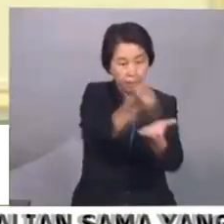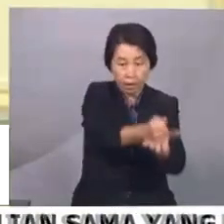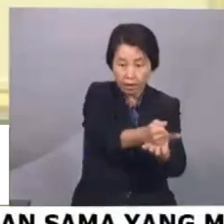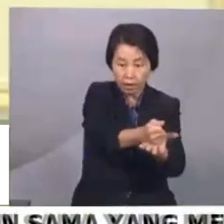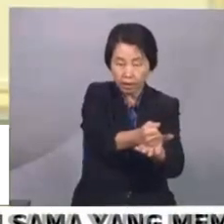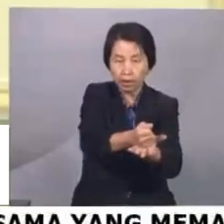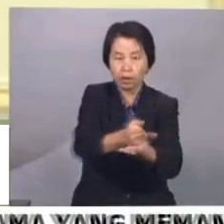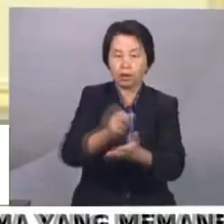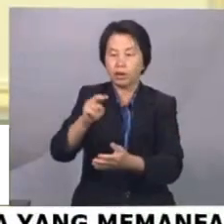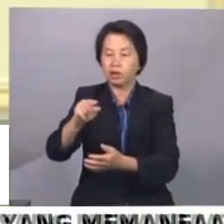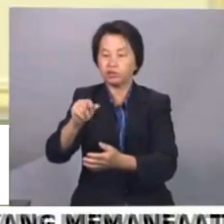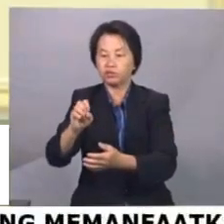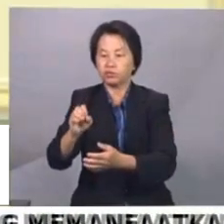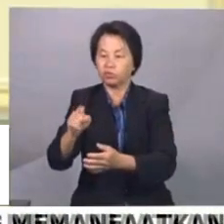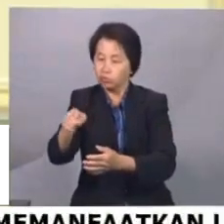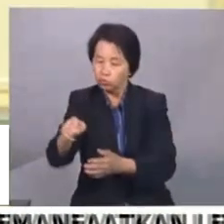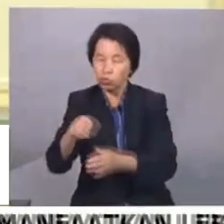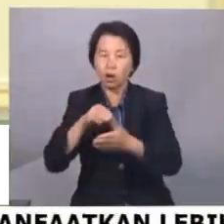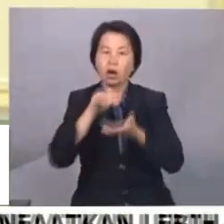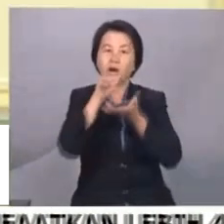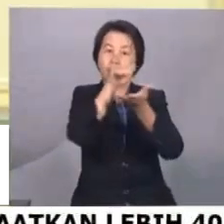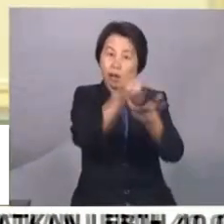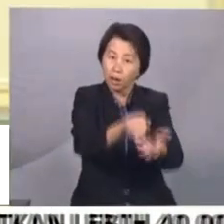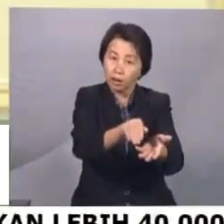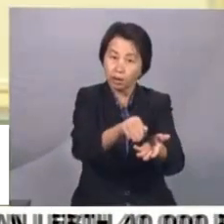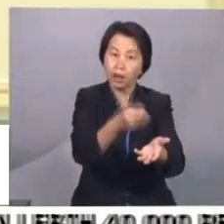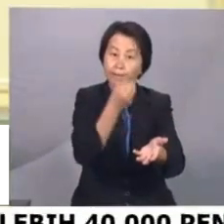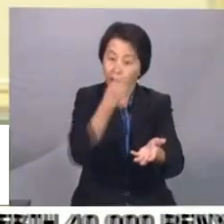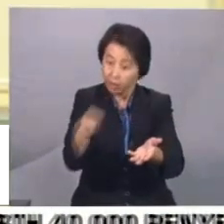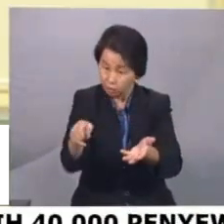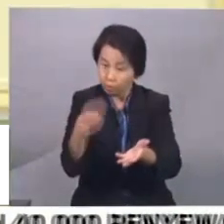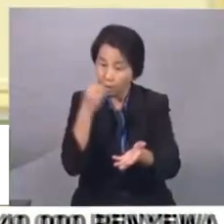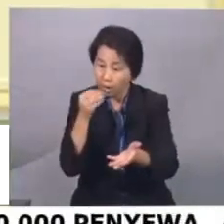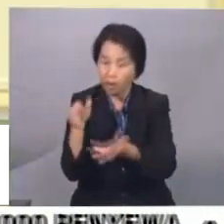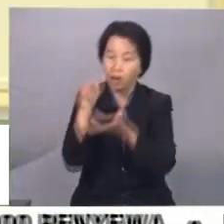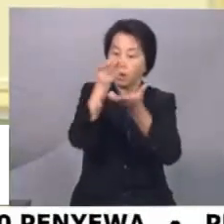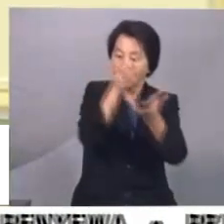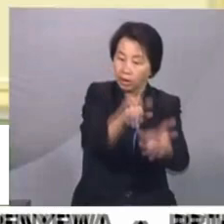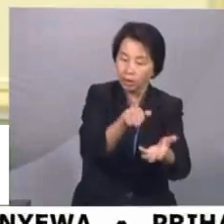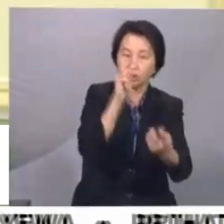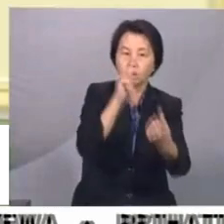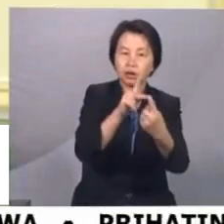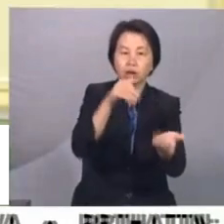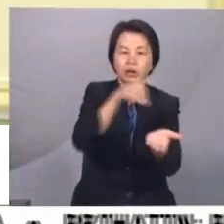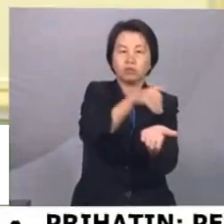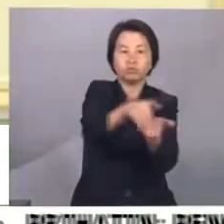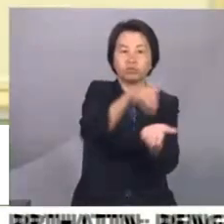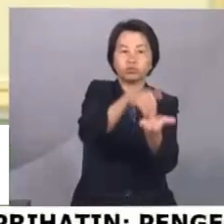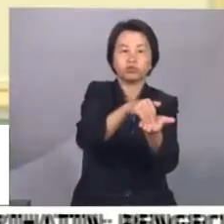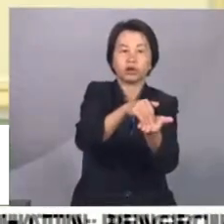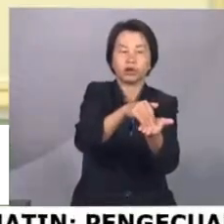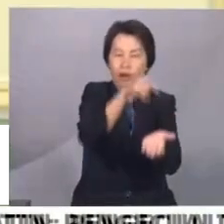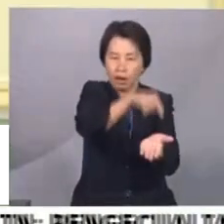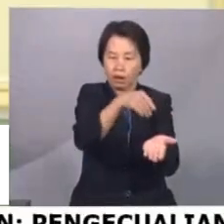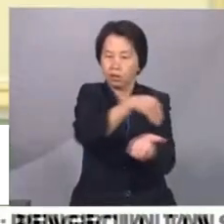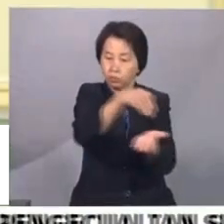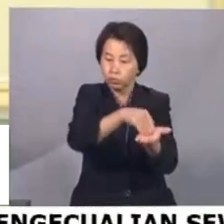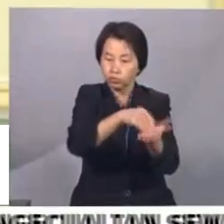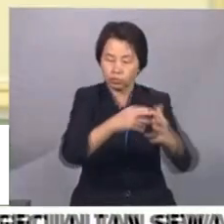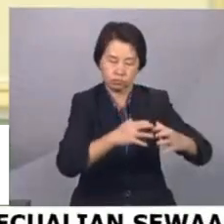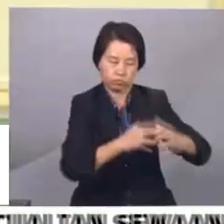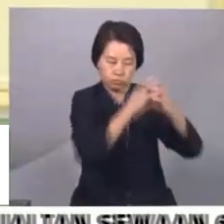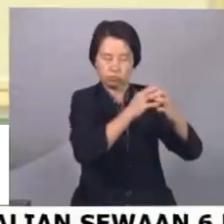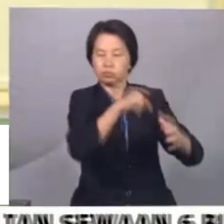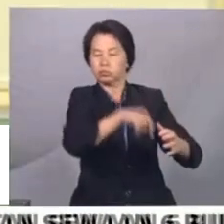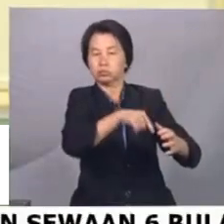supaya mereka menghantar bekalan makanan mereka tersebut ke pusat-pusat yang diwujudkan